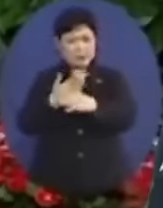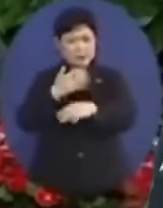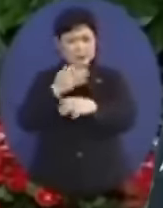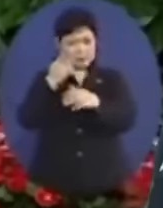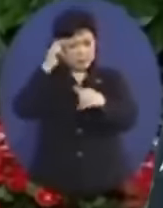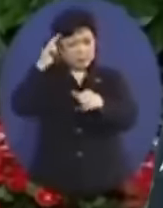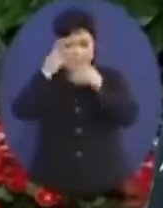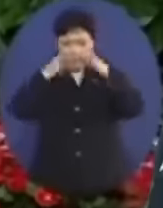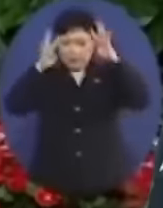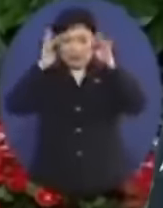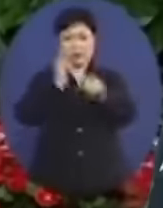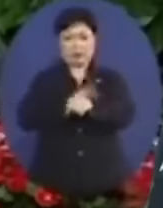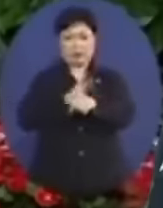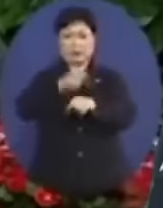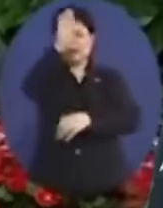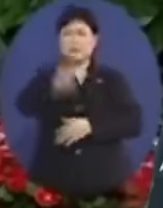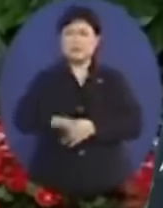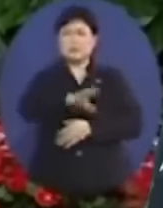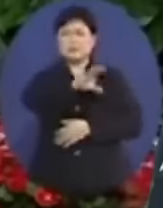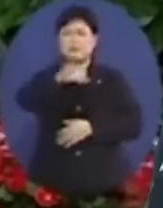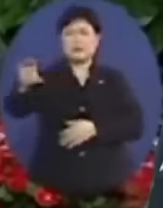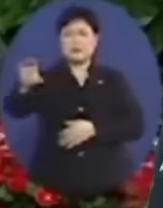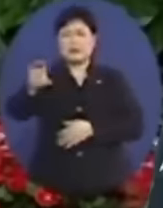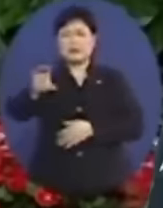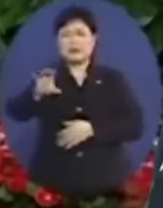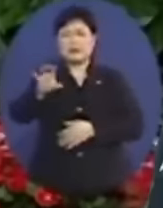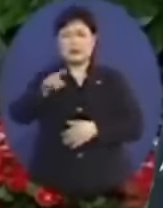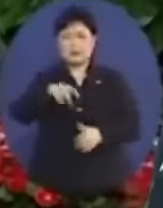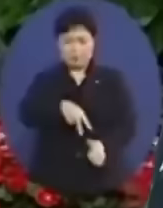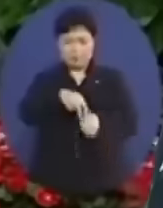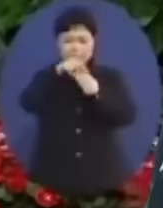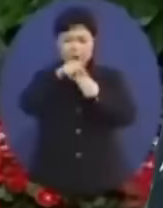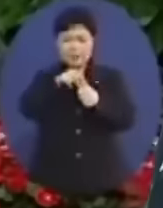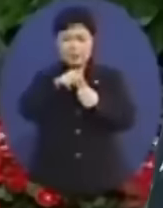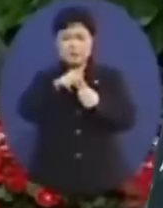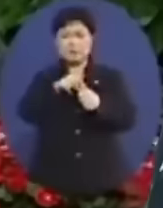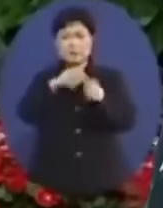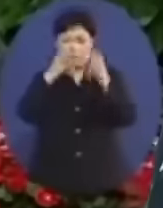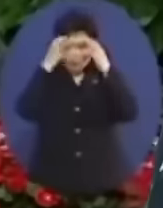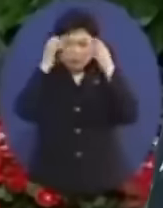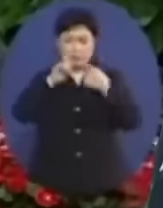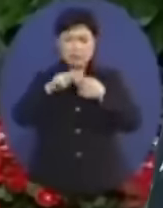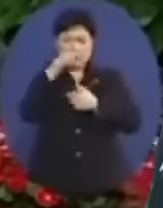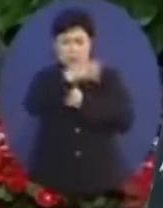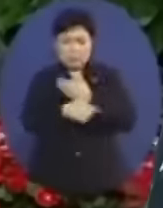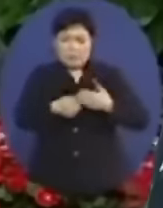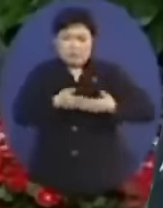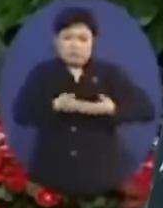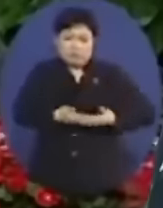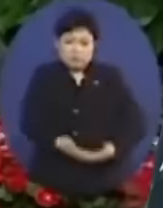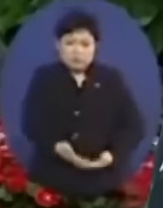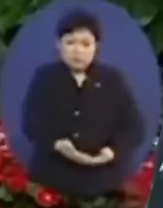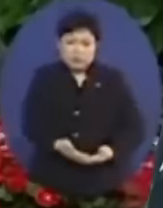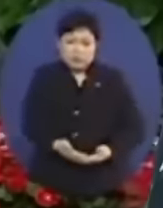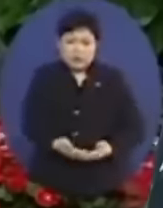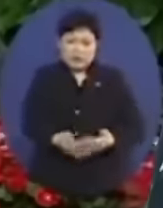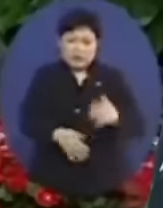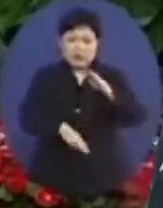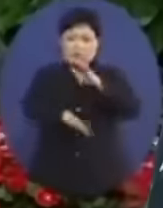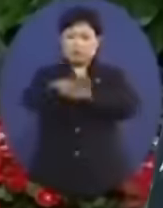교수는 십자가 형의 고통을 이적으로 분석해서 이렇게 말했습니다 몸의 체중이 두 손에